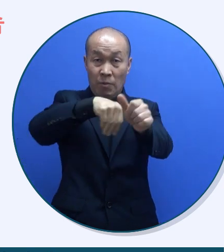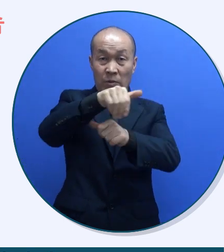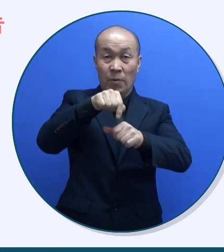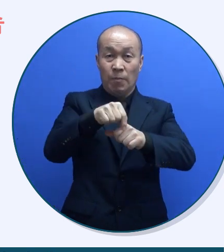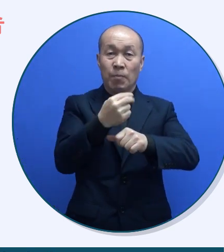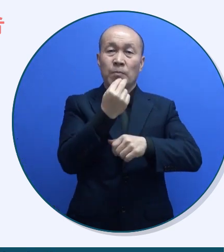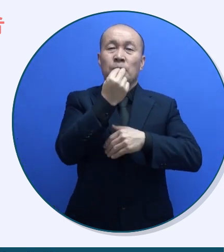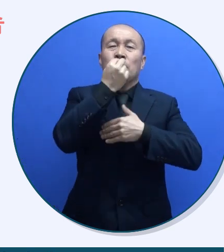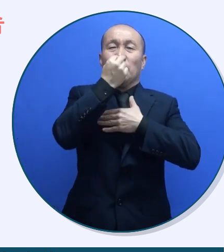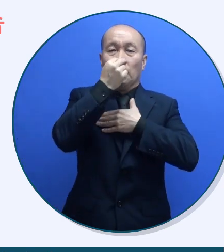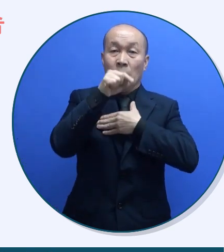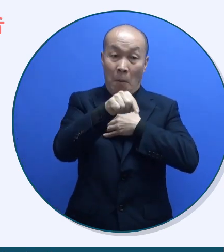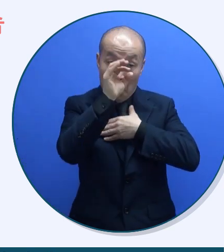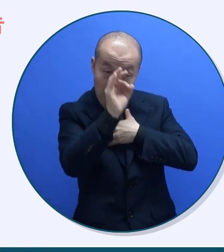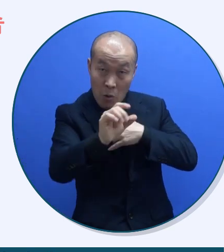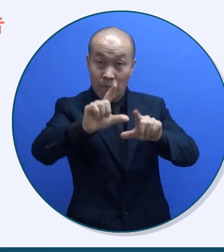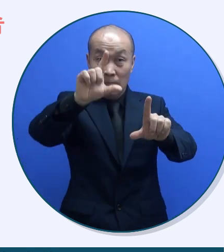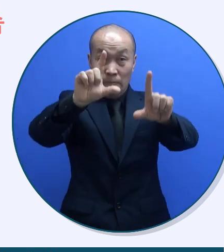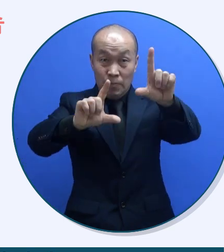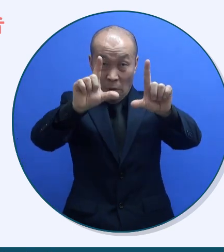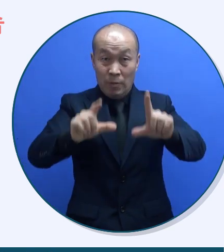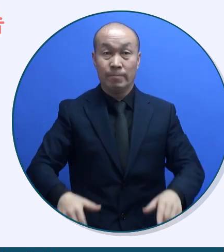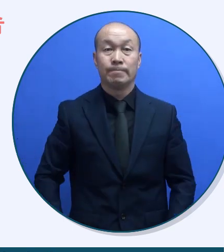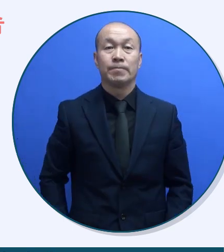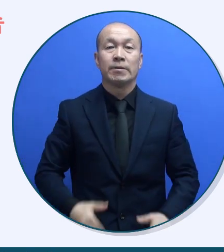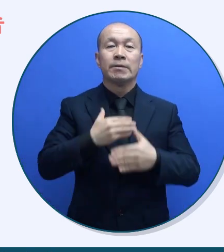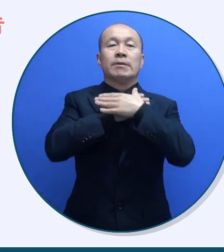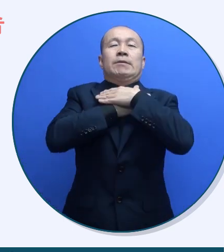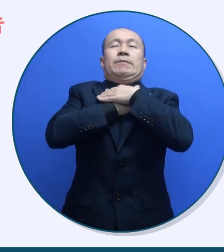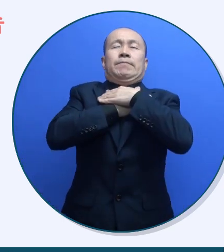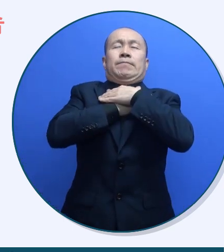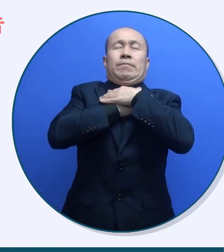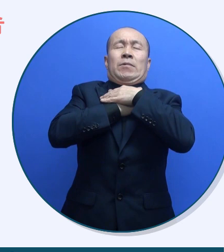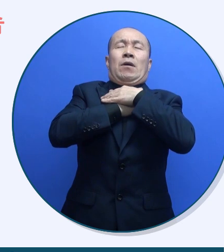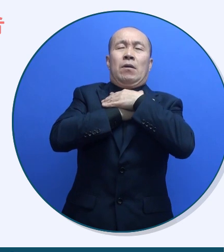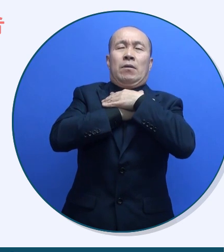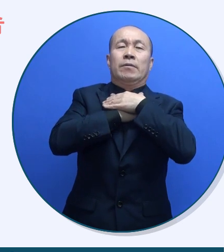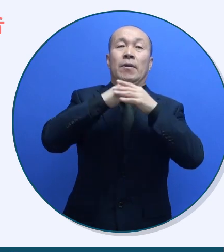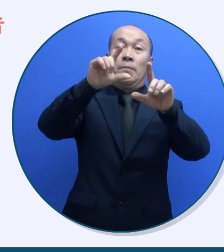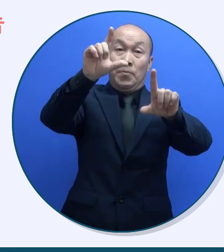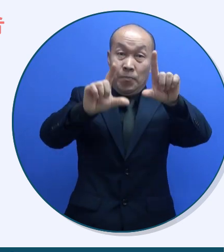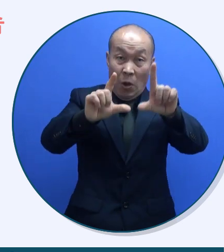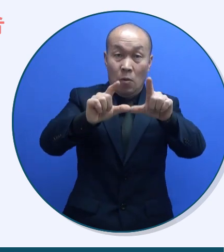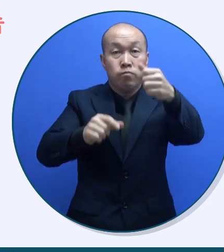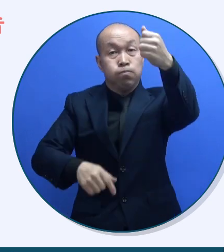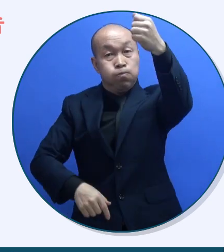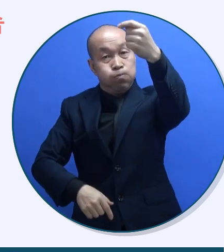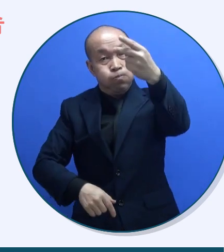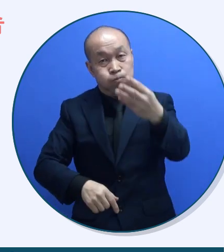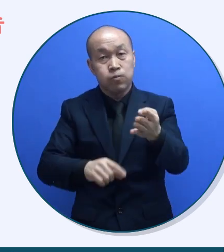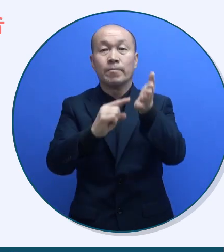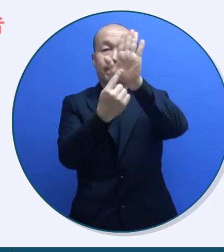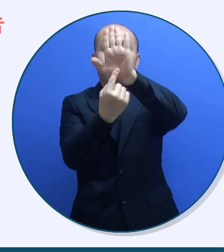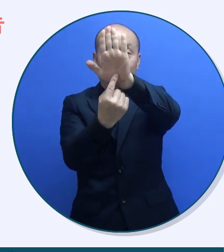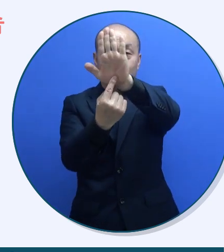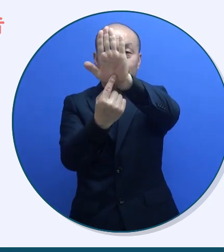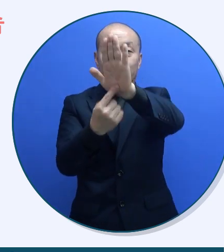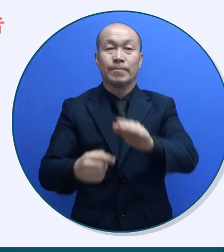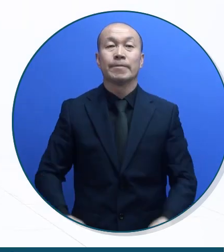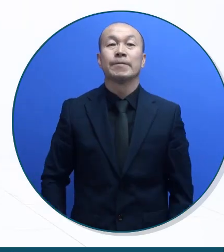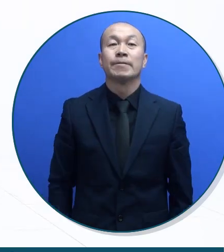모습이 마치 호흡을 하고 있는 것처럼 보이는 모습입니다. 심정지 호흡의 모습은 몇 가지로 나타날 수